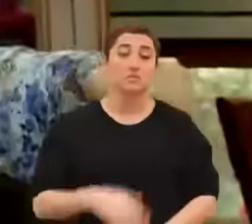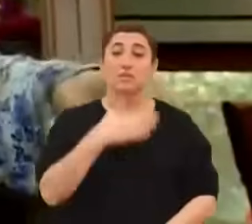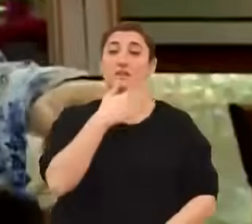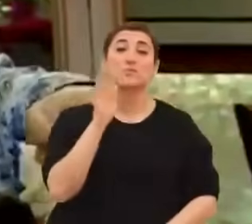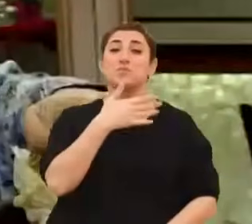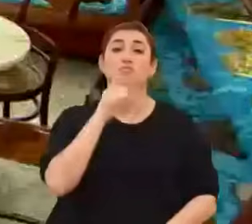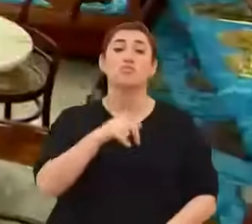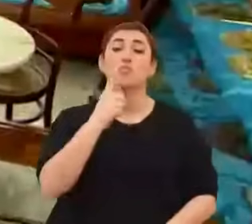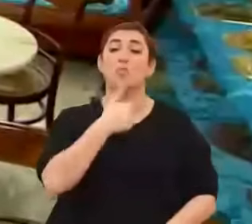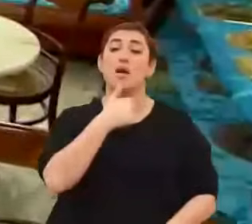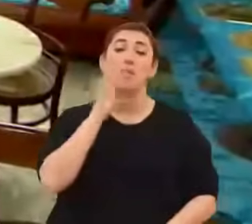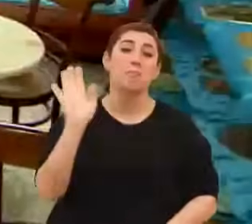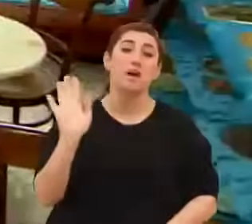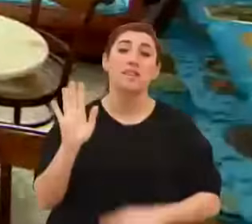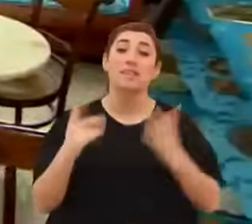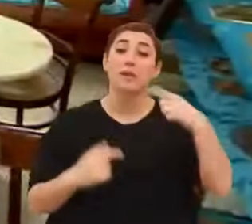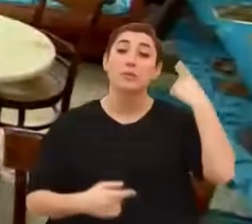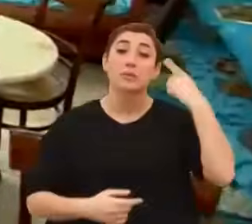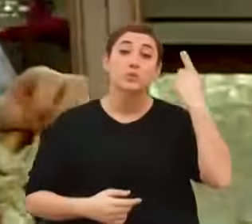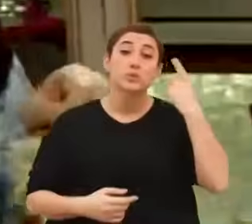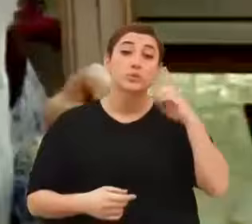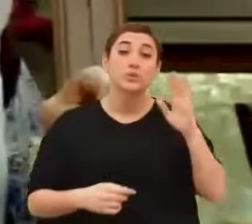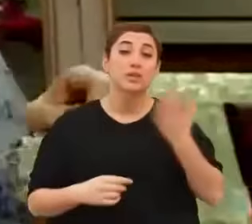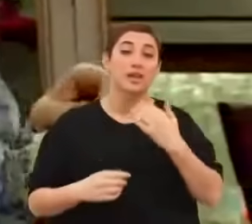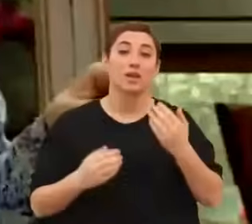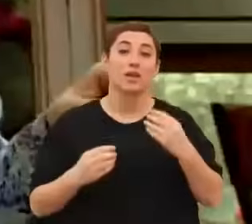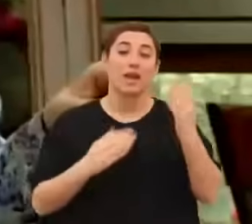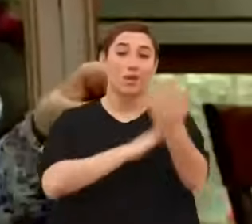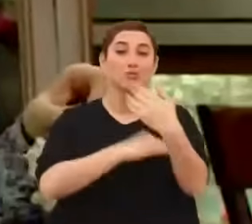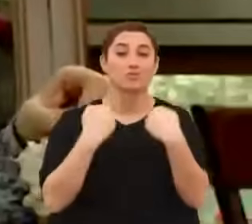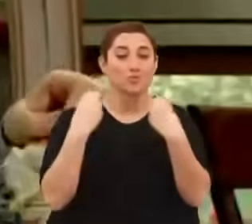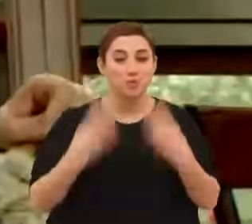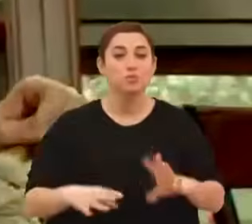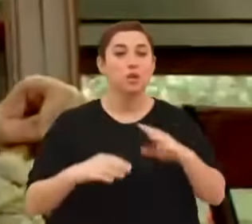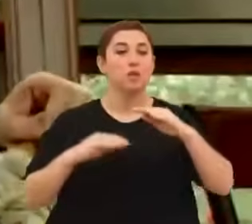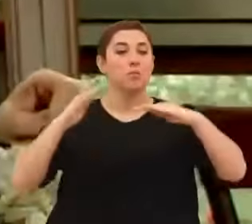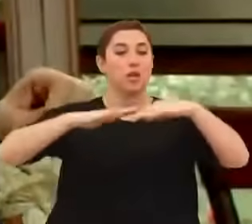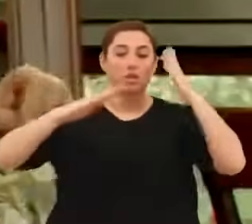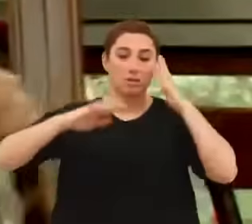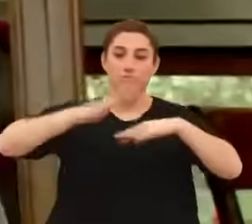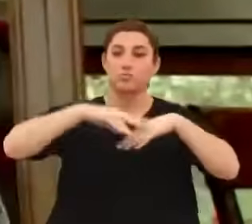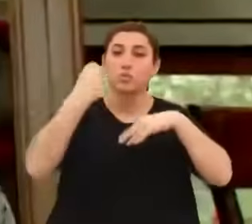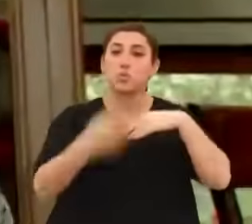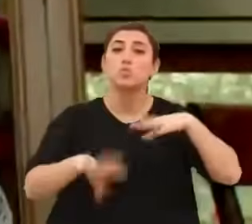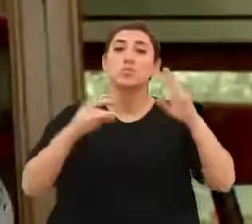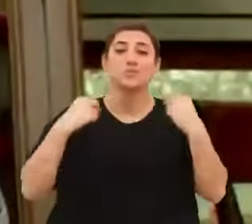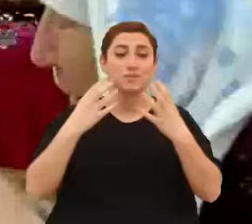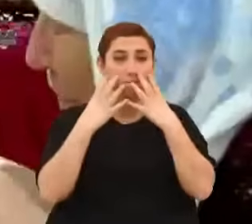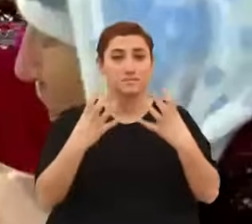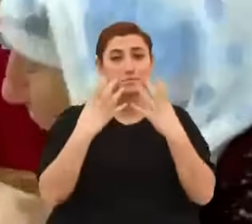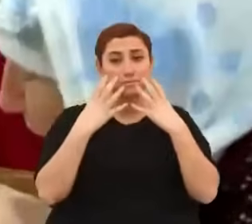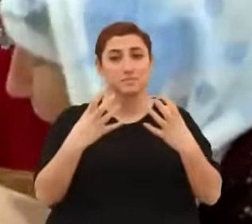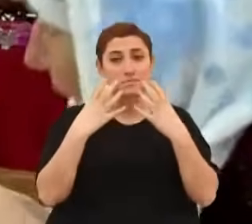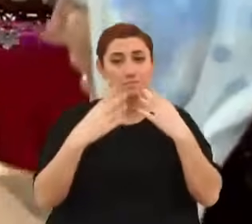Bilmeyin, bilmeyin bu baba ne. Ne düştürdüm kucağımdan, ne düştürdüm bir yüksekte. İsla baktım,